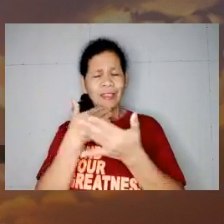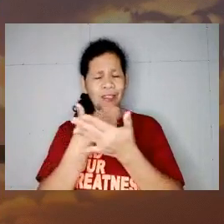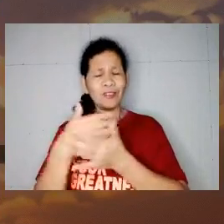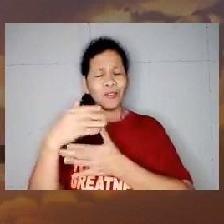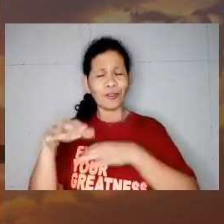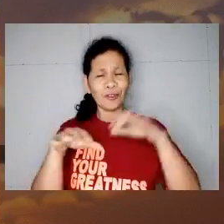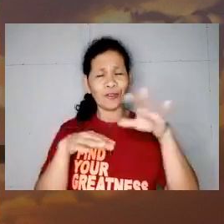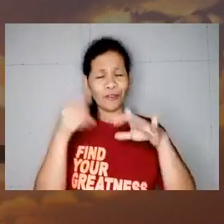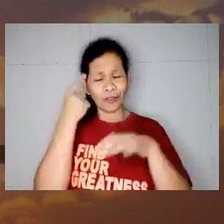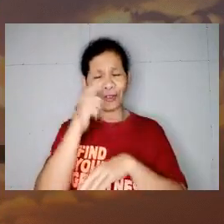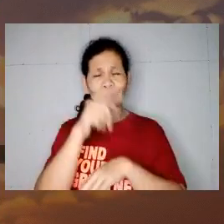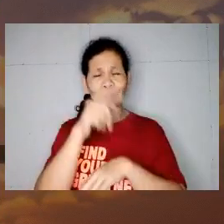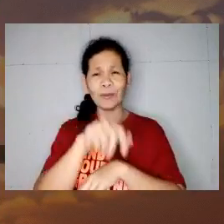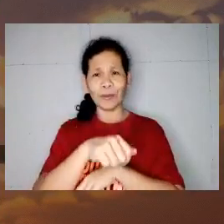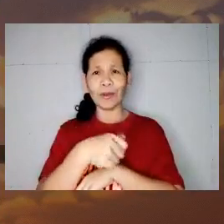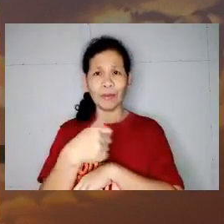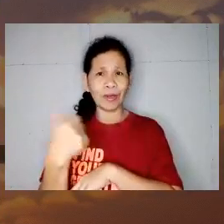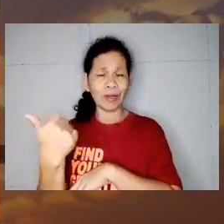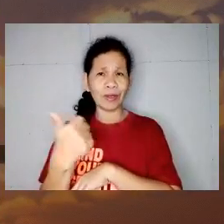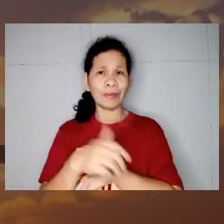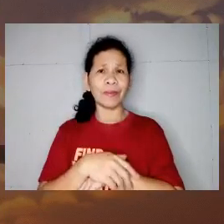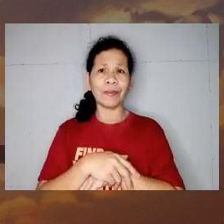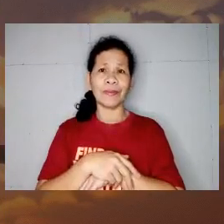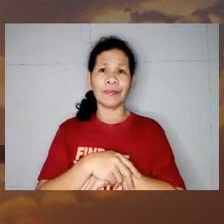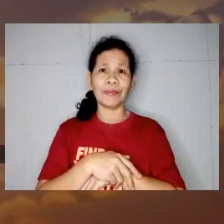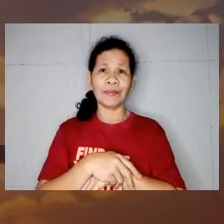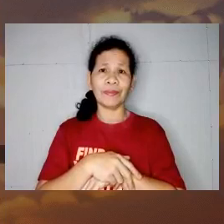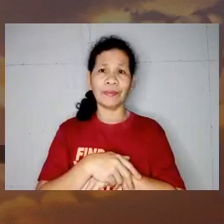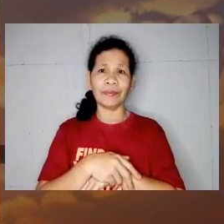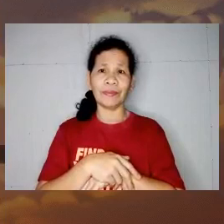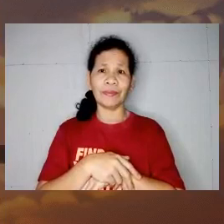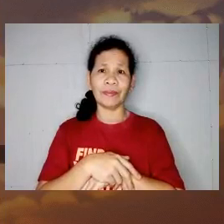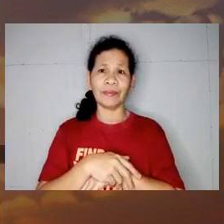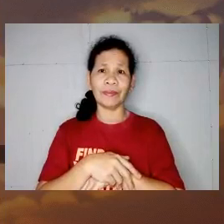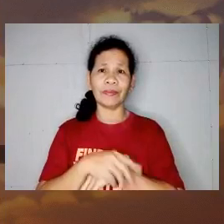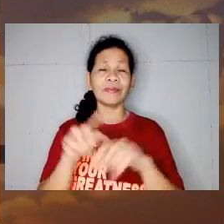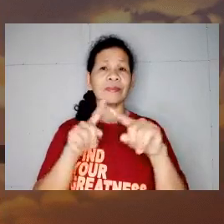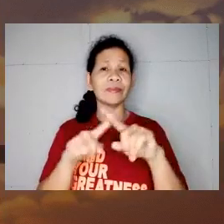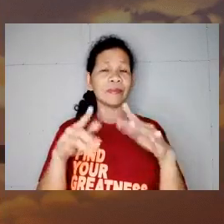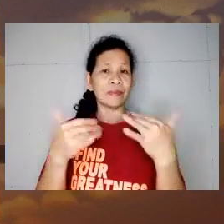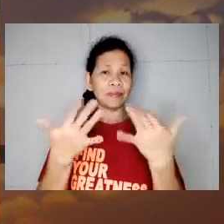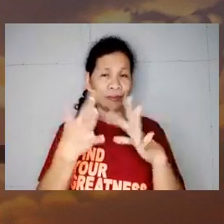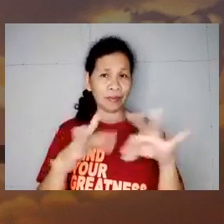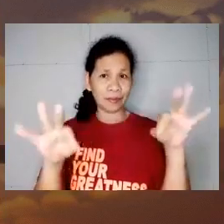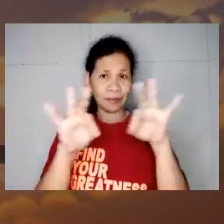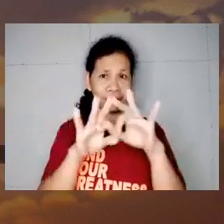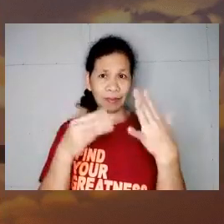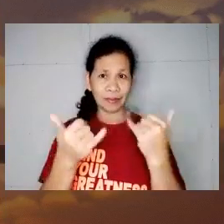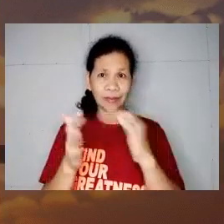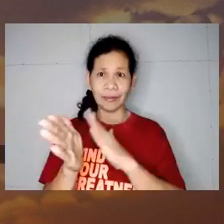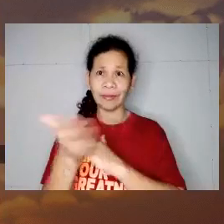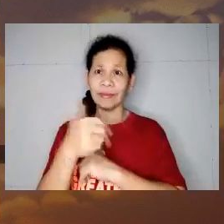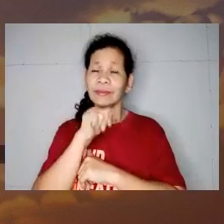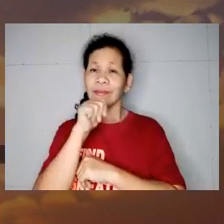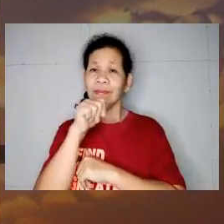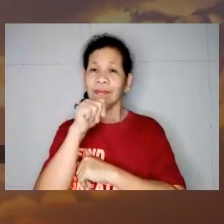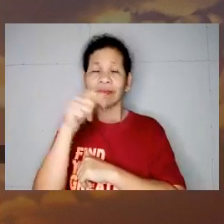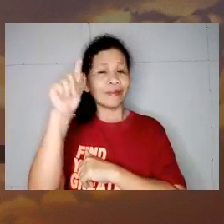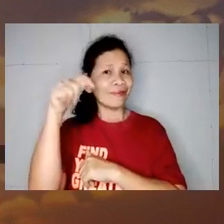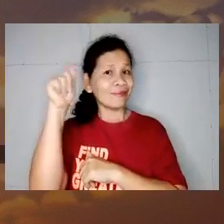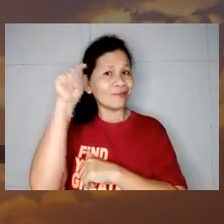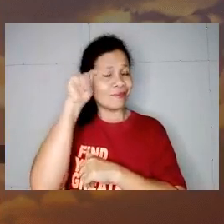not ang importante para sa atin ngayong umaga is that it's not the theology that we